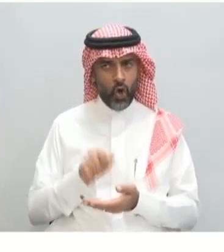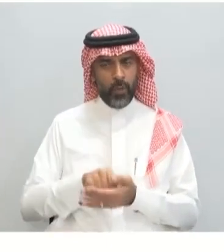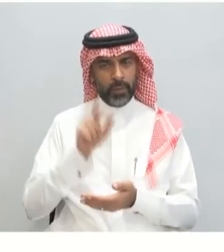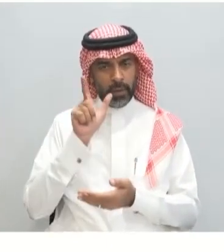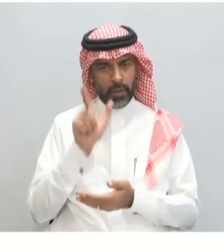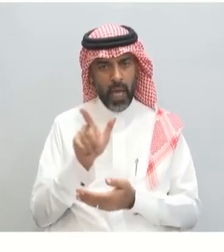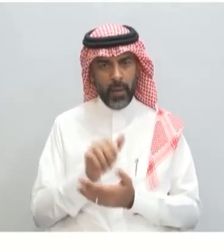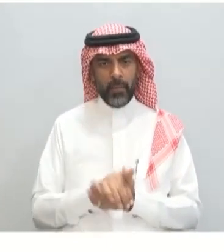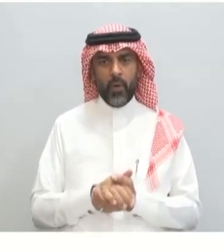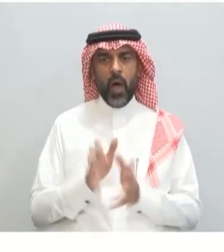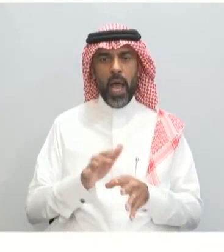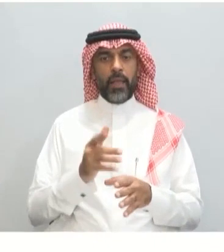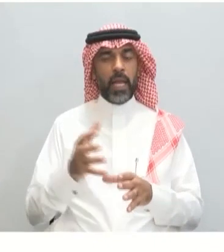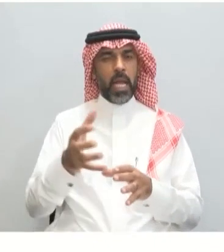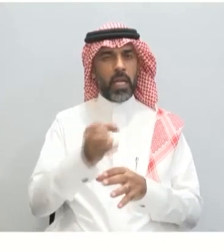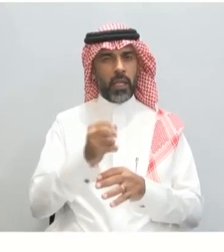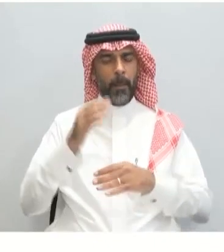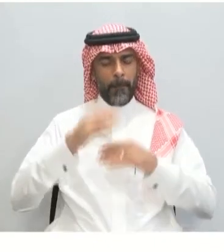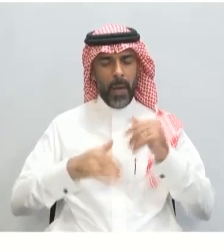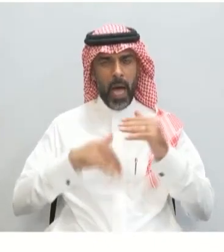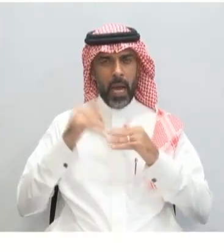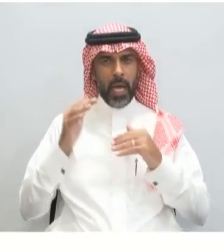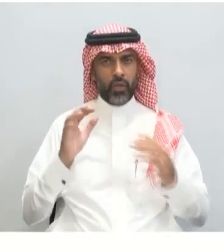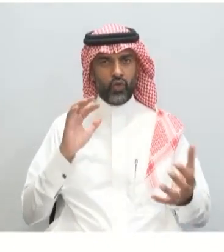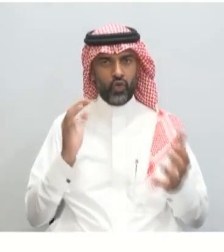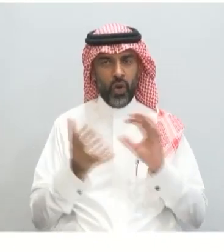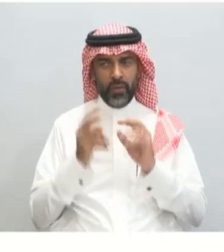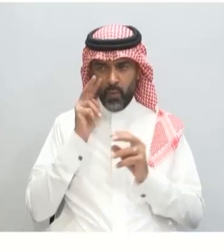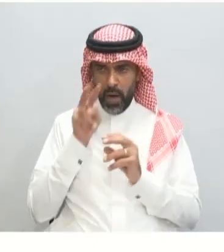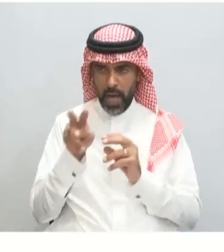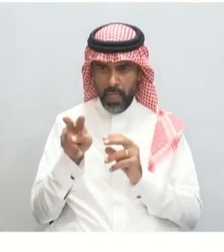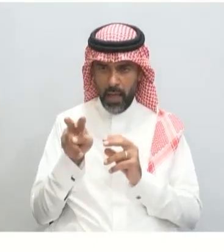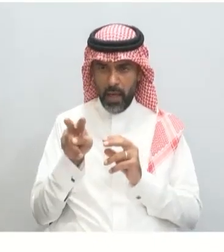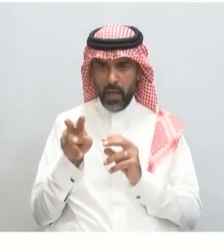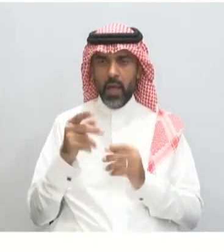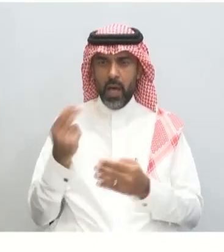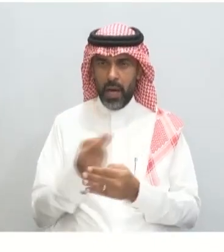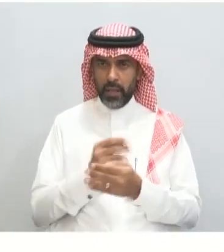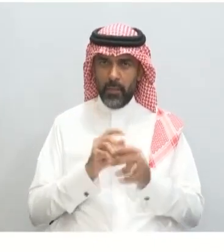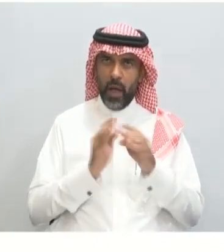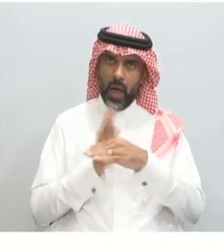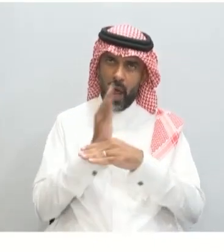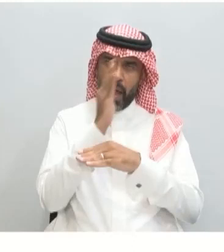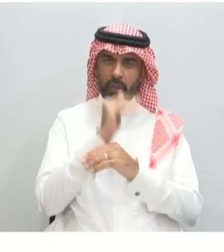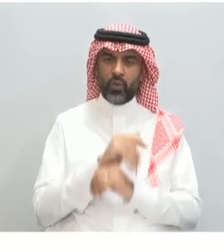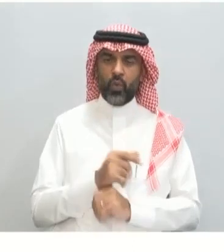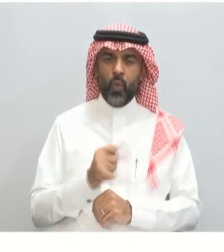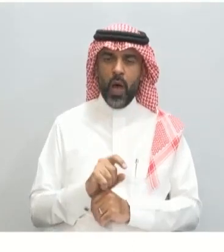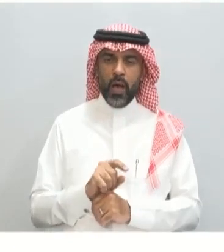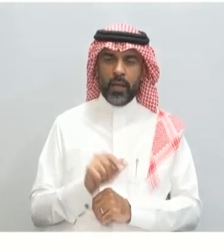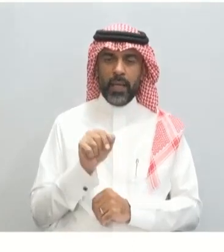بالاضافه الى اكتساب مهارات جغرافيه كما تعلمون الملاحظه رسم الخراء ممتازين احسنتم الى ان